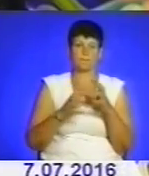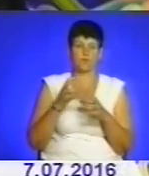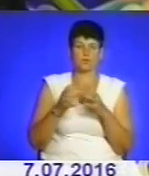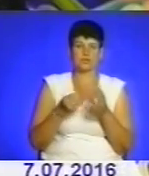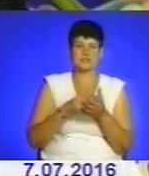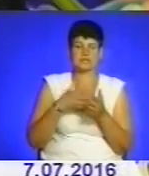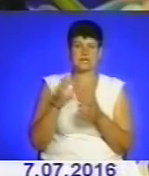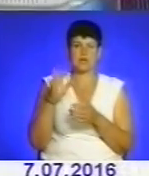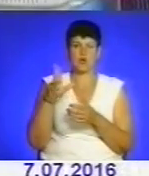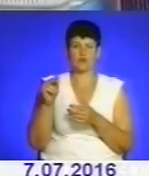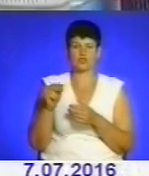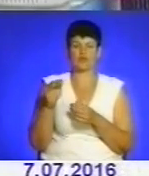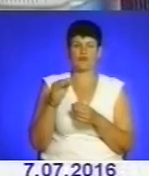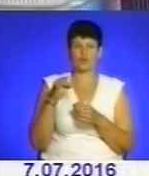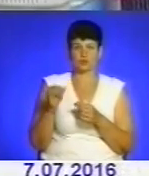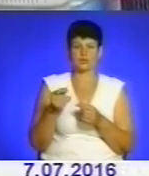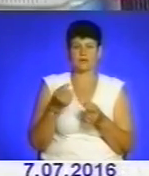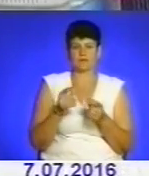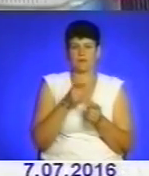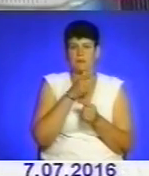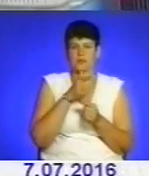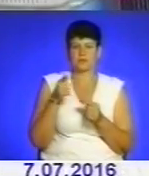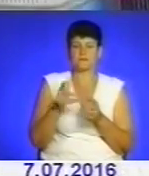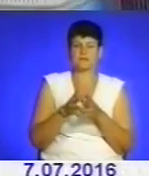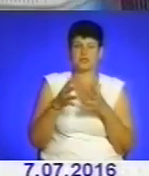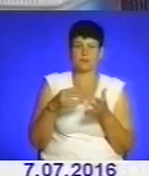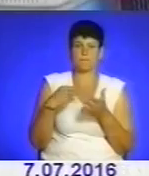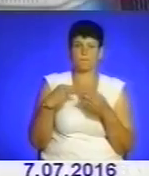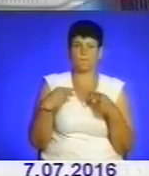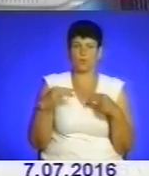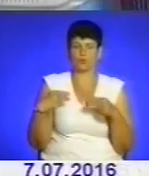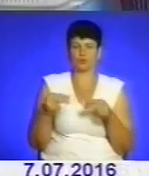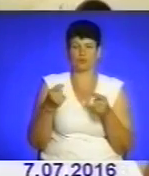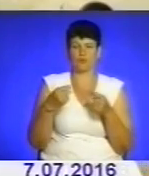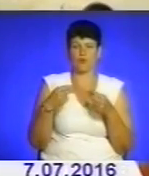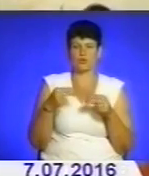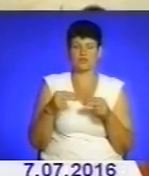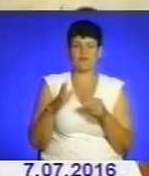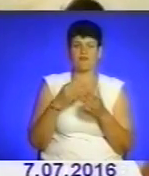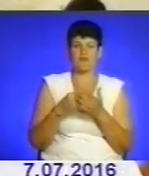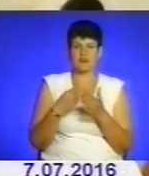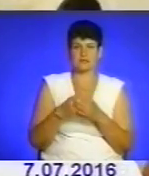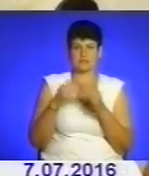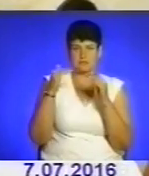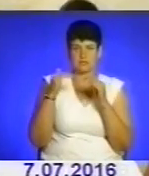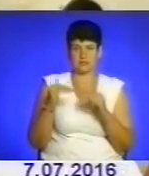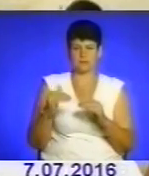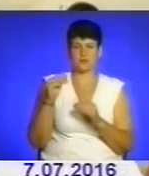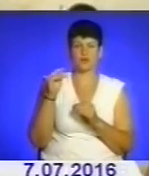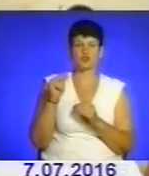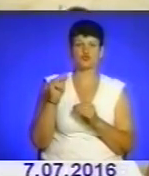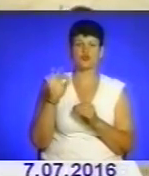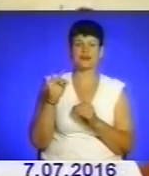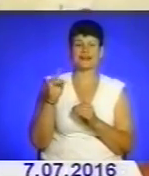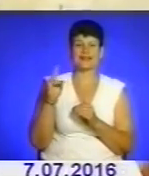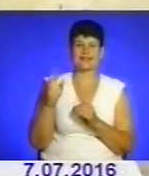завжди, посезонні. І відтак цілком логічно, що зі збільшенням продукту у продажі вартість спадає. Чернишку зараз тепер купують дуже часто.